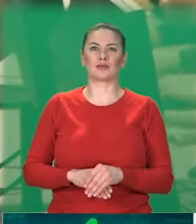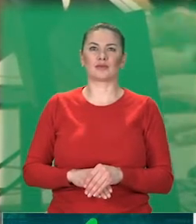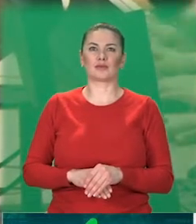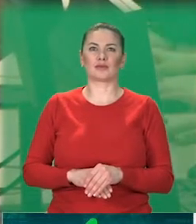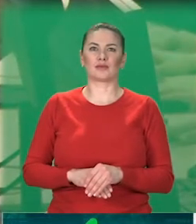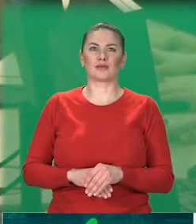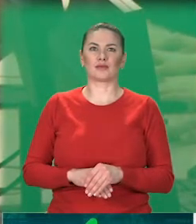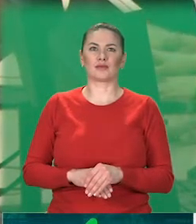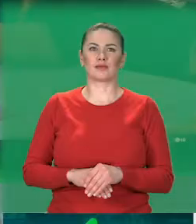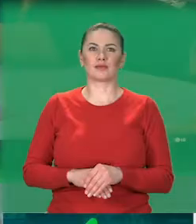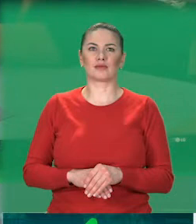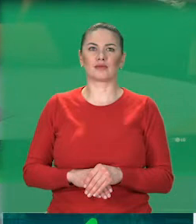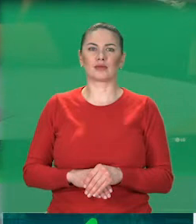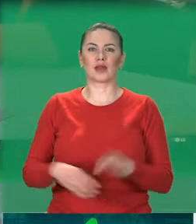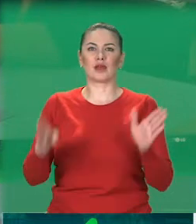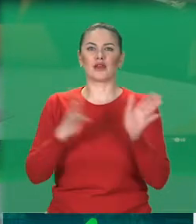телекомпания ОТВ.